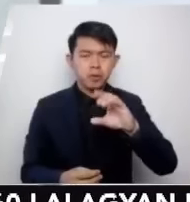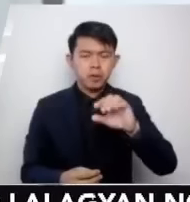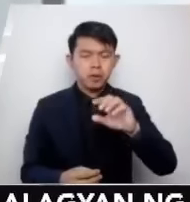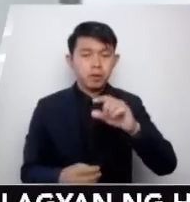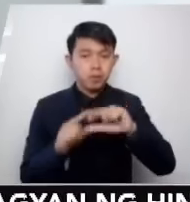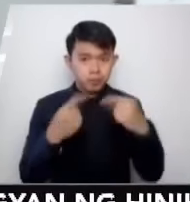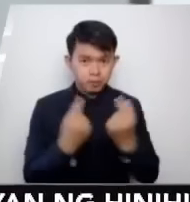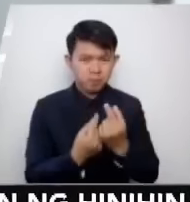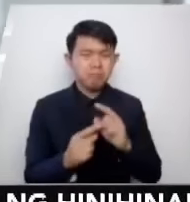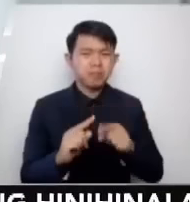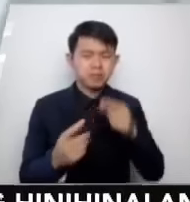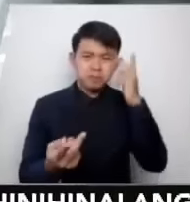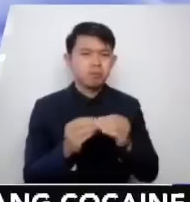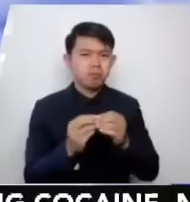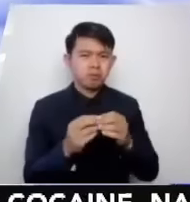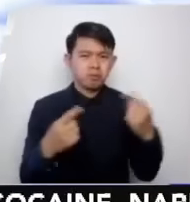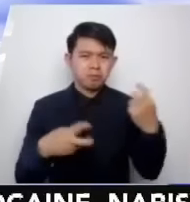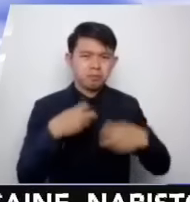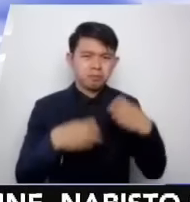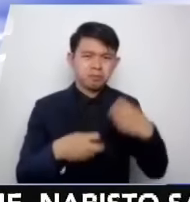rehiyon.